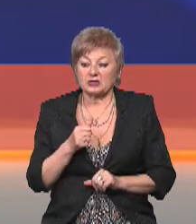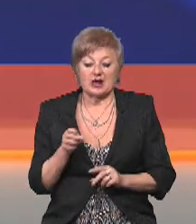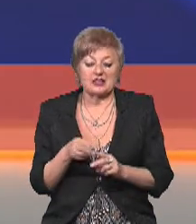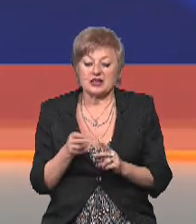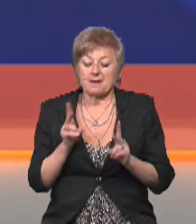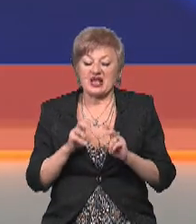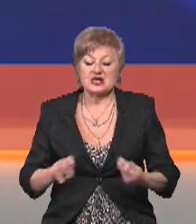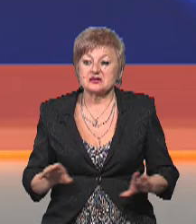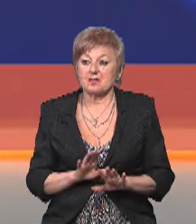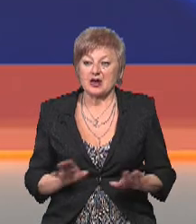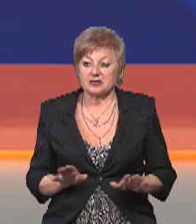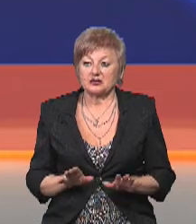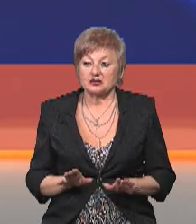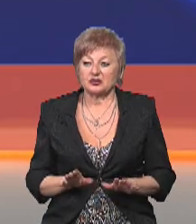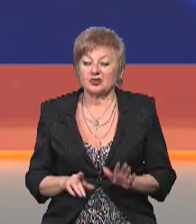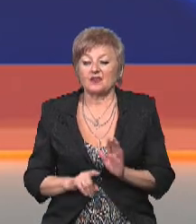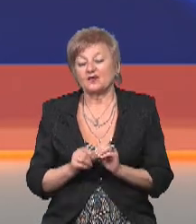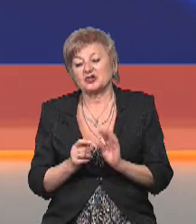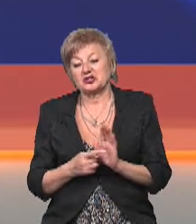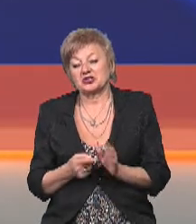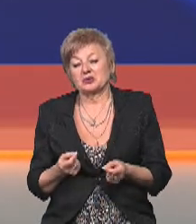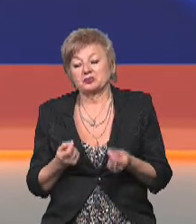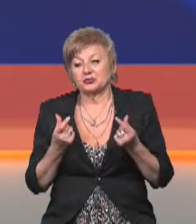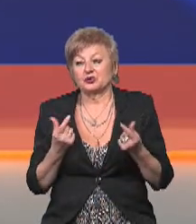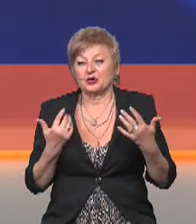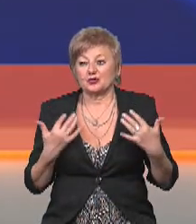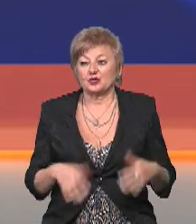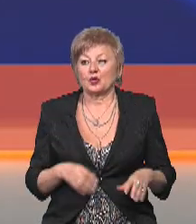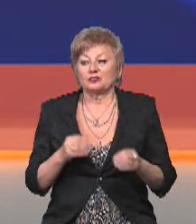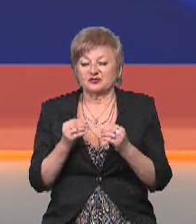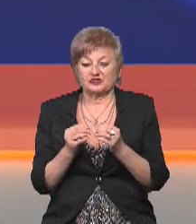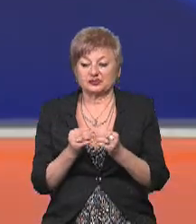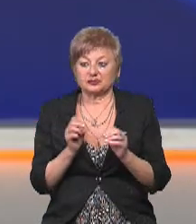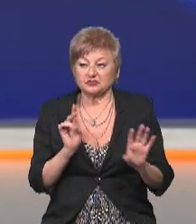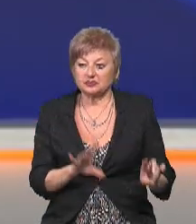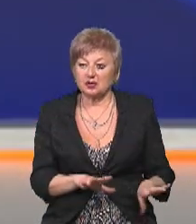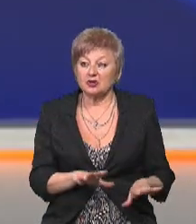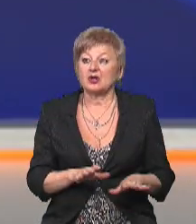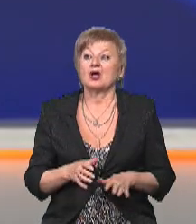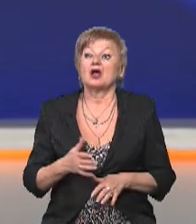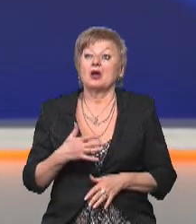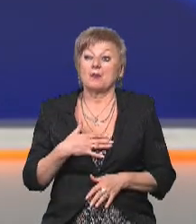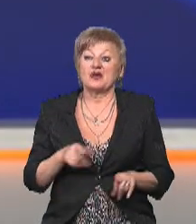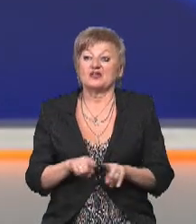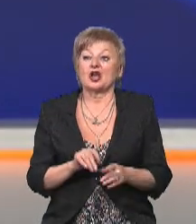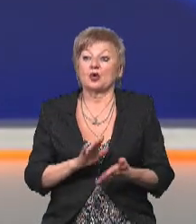там в 2016 что-то было чуть-чуть, но в основном он не пересматривался. И мы в такой